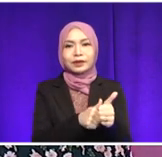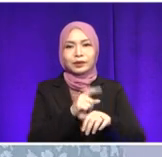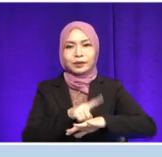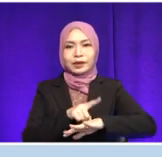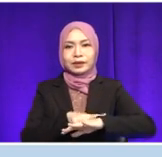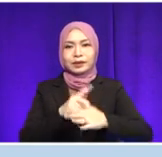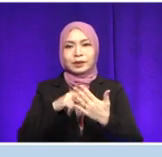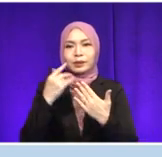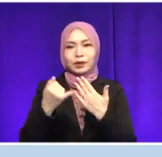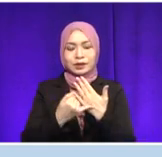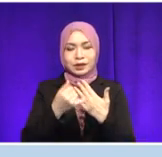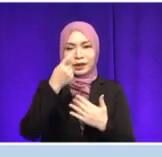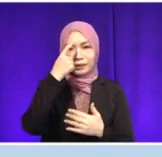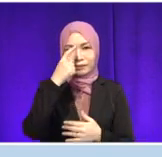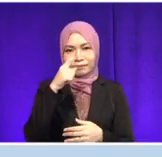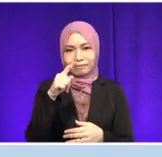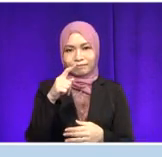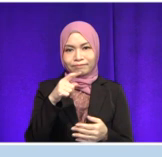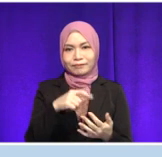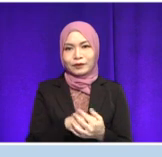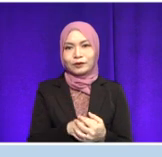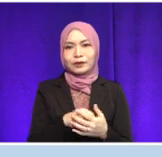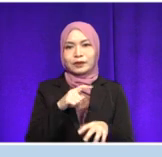nah ini penting juga pernah